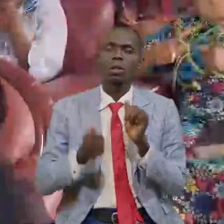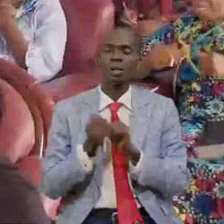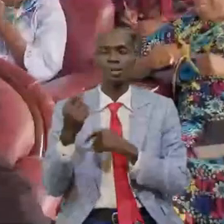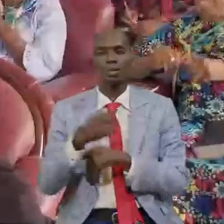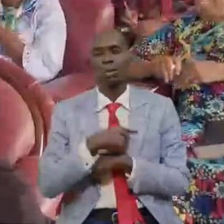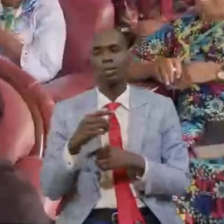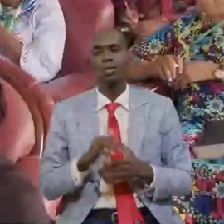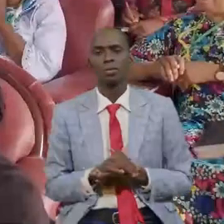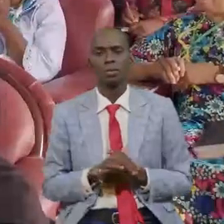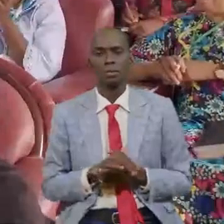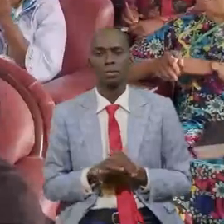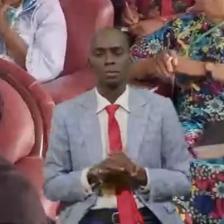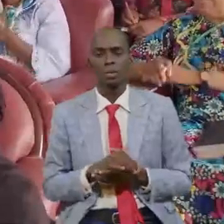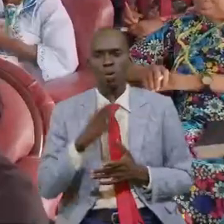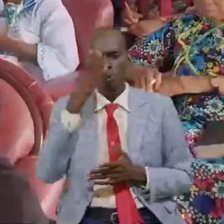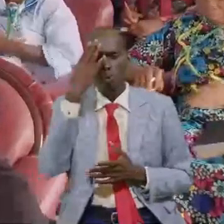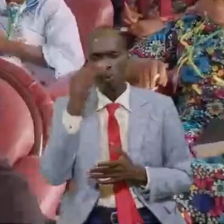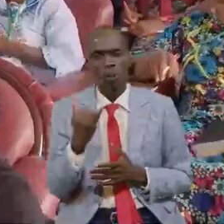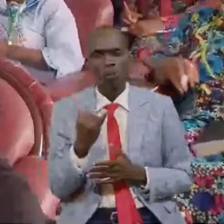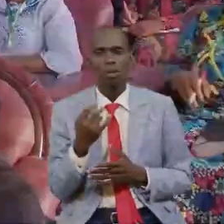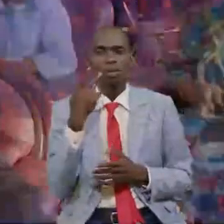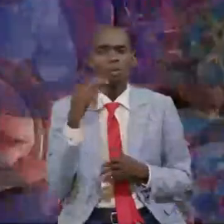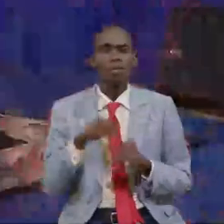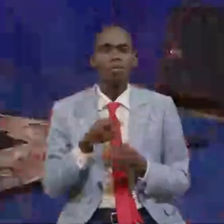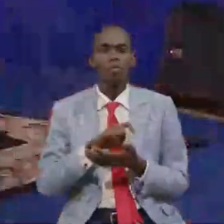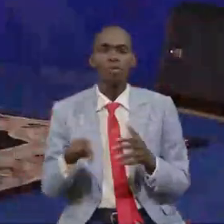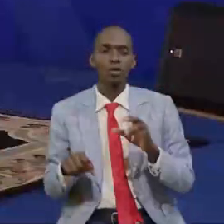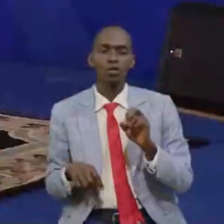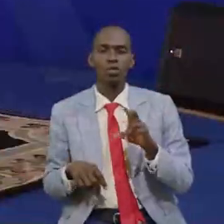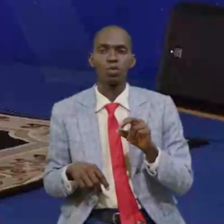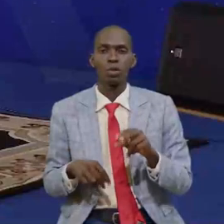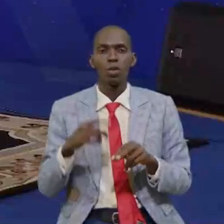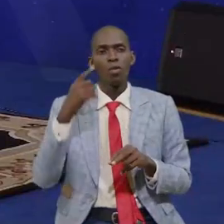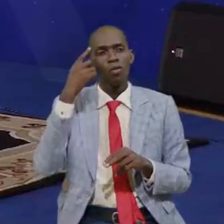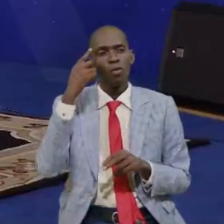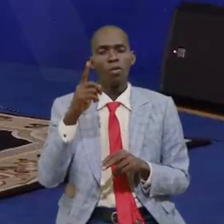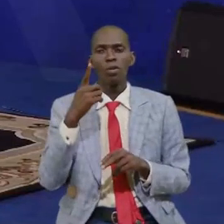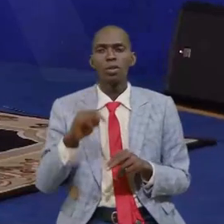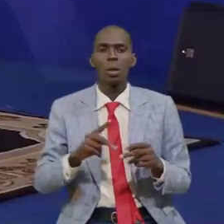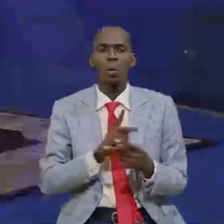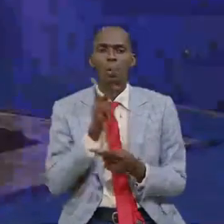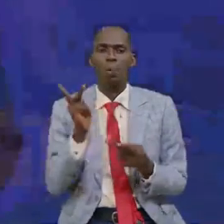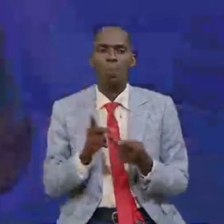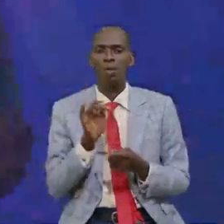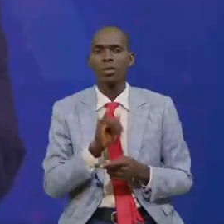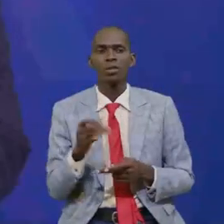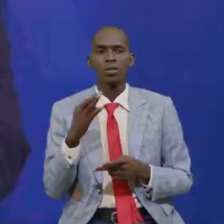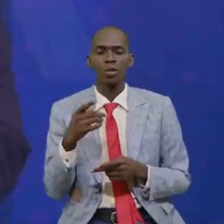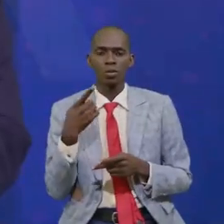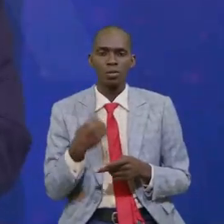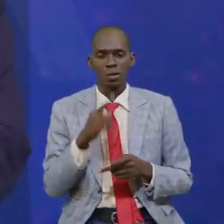aujourd'hui. Pourquoi? Verset 12. Verset 12, pour le perfectionnement des